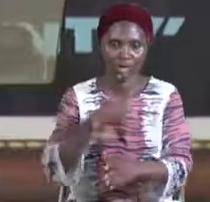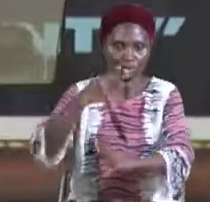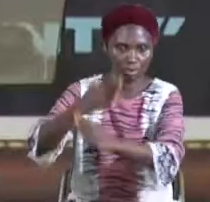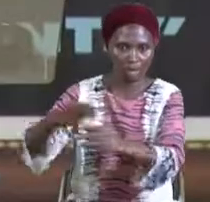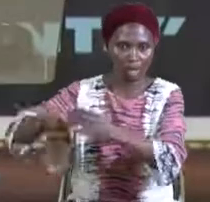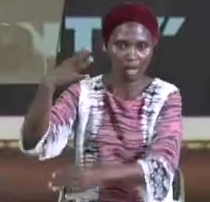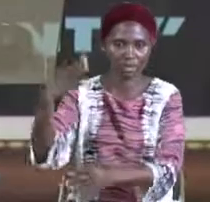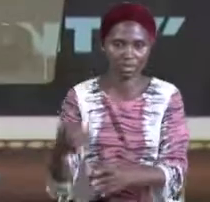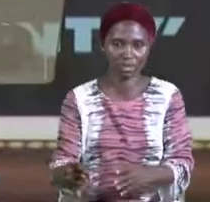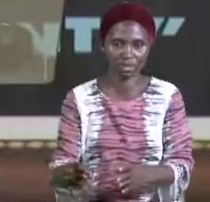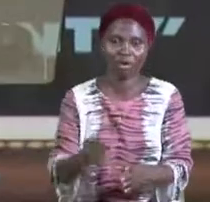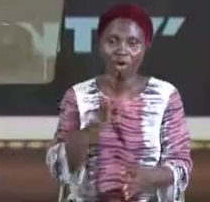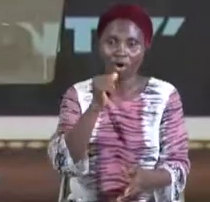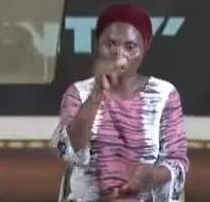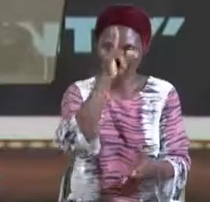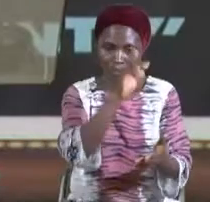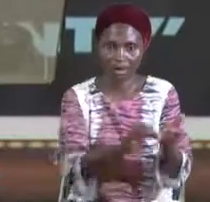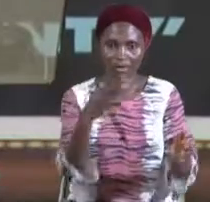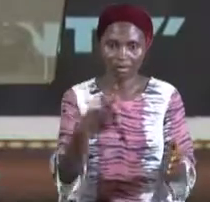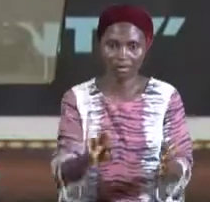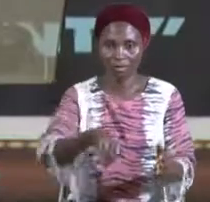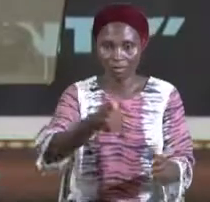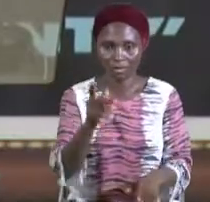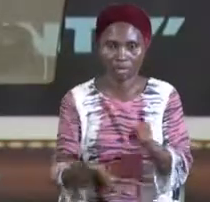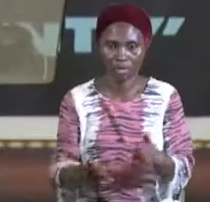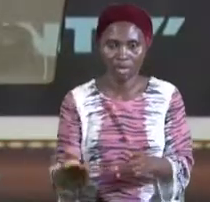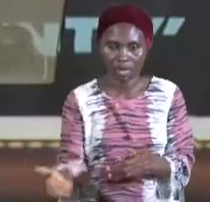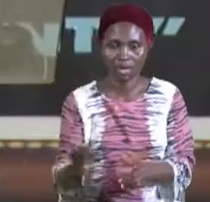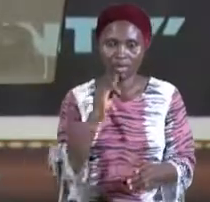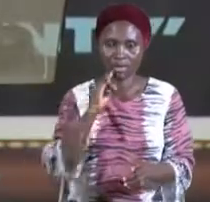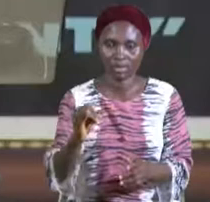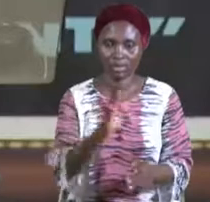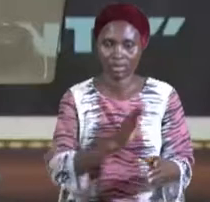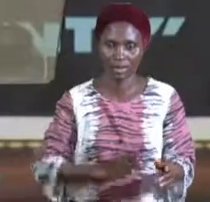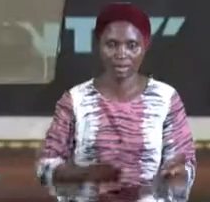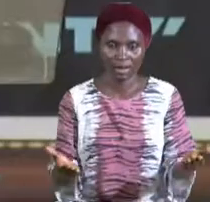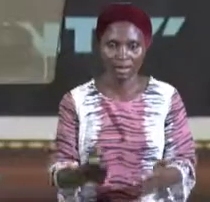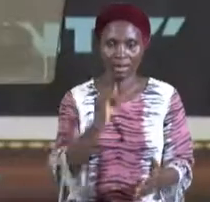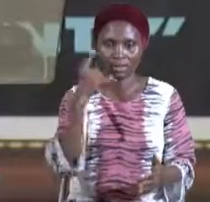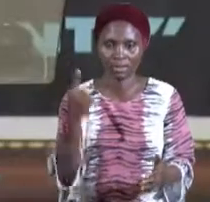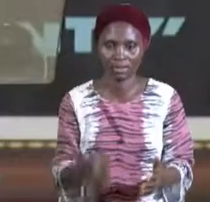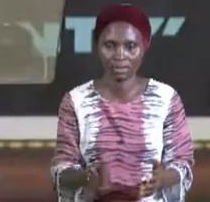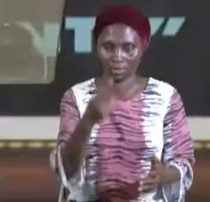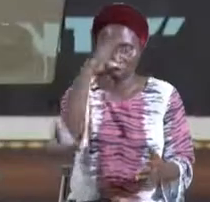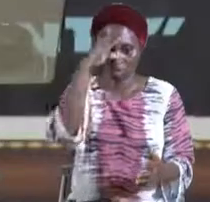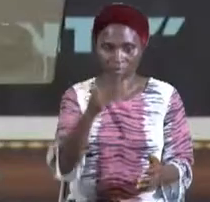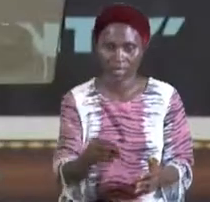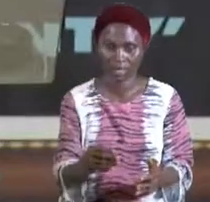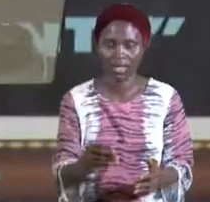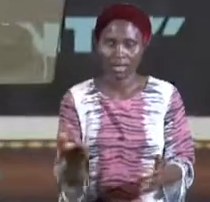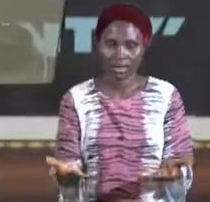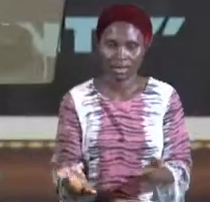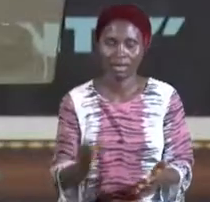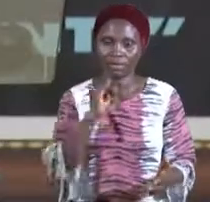tu bloques l'incrédulité des autres. Voici Christ. Et voici l'homme aveugle. Voici Christ. Et te voici. Voici